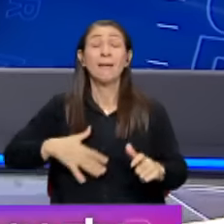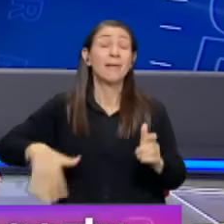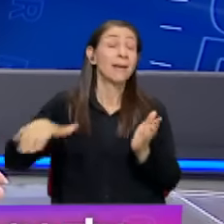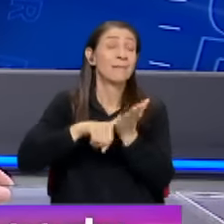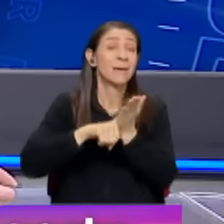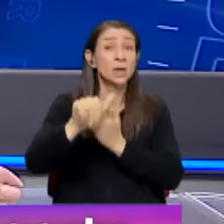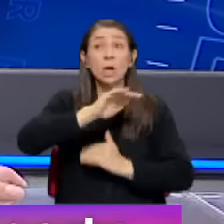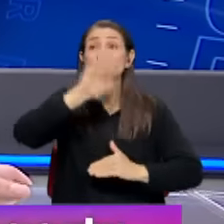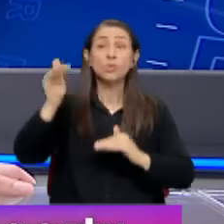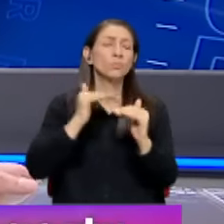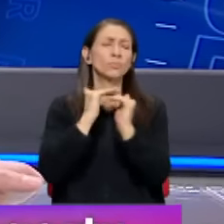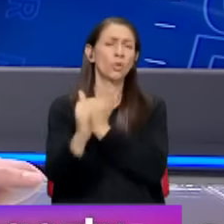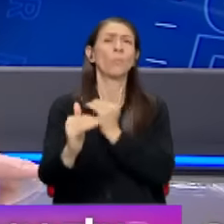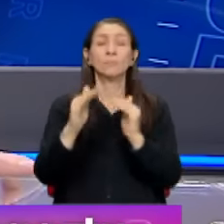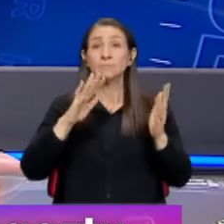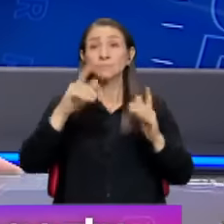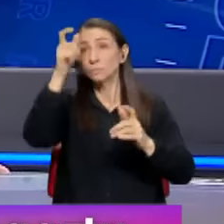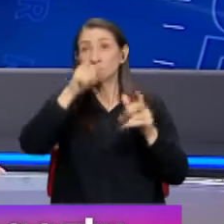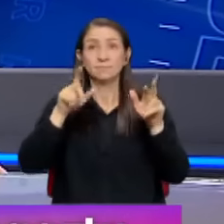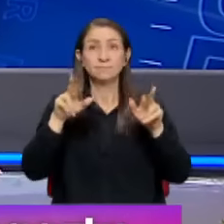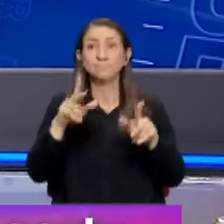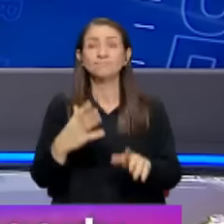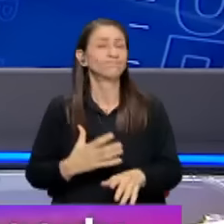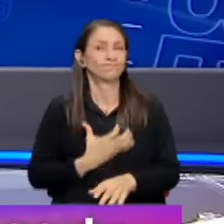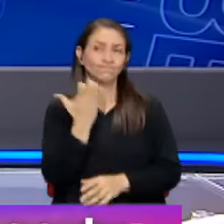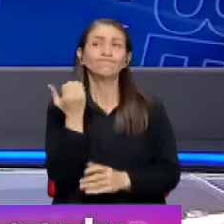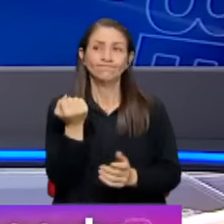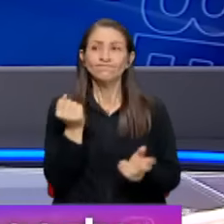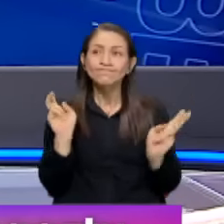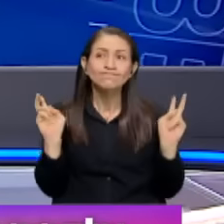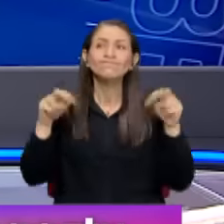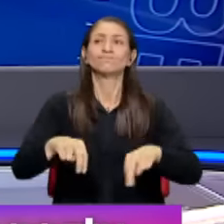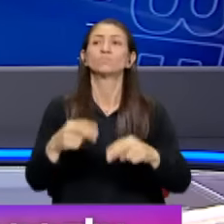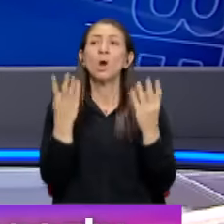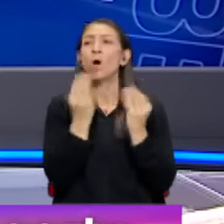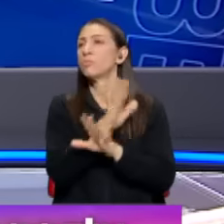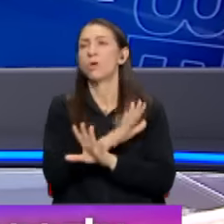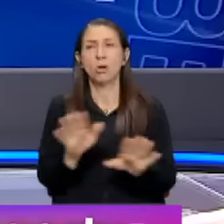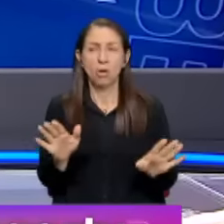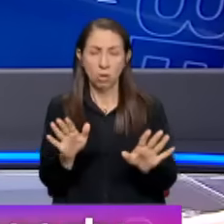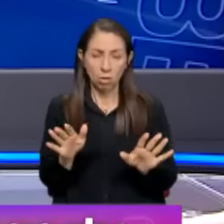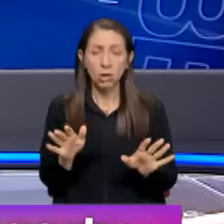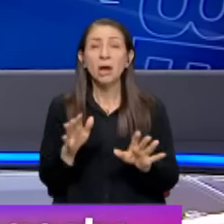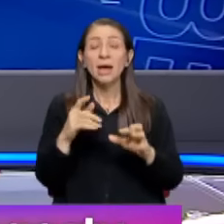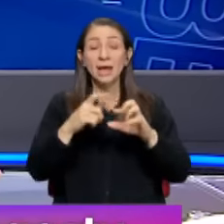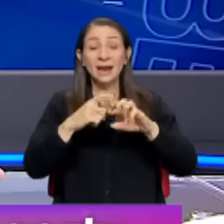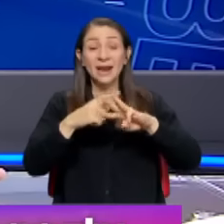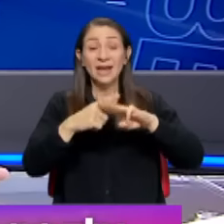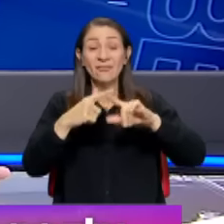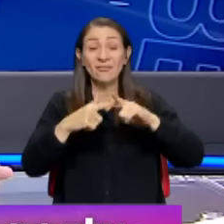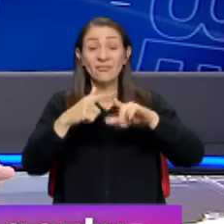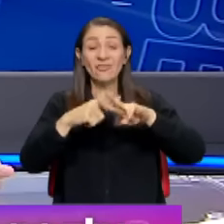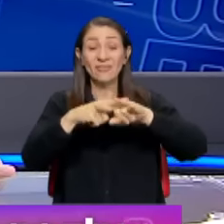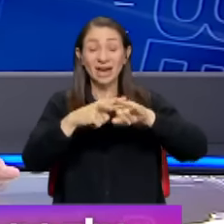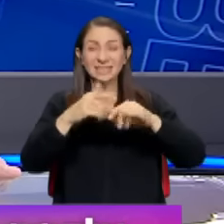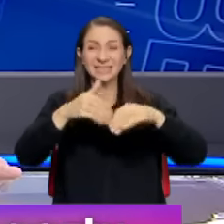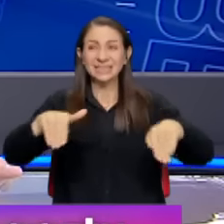yerde tüm kamuoyu Türkiye'deki gibi maalesef ayağa kalkmadı, kalkmıyor. Refah sınır kapısına